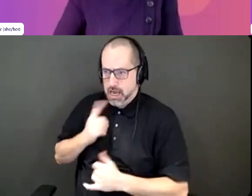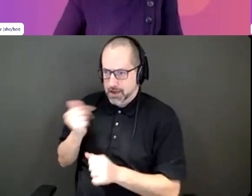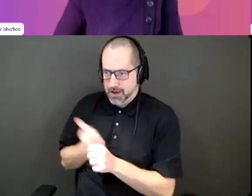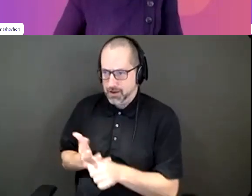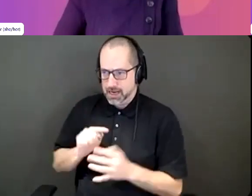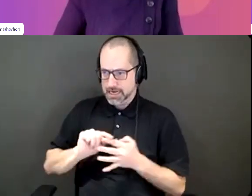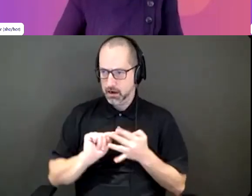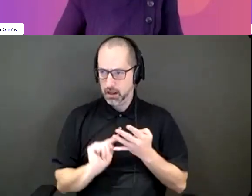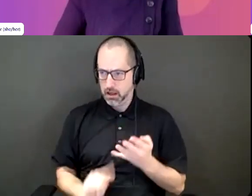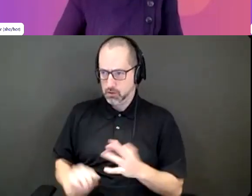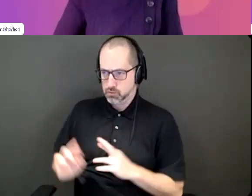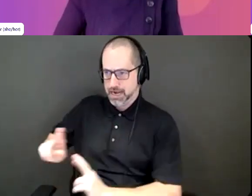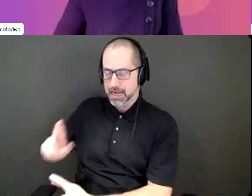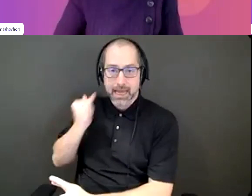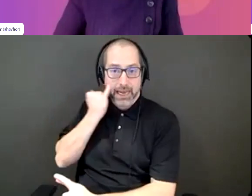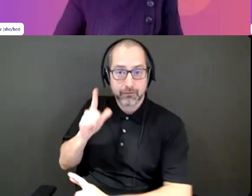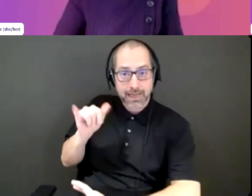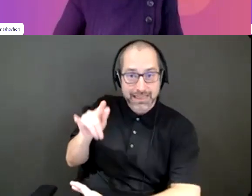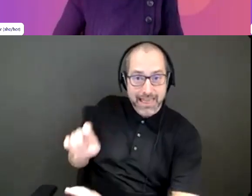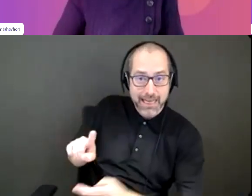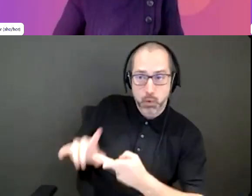20 minutes à l'avance j'avais tout ce qui me fallait j'ai